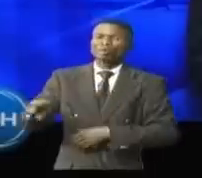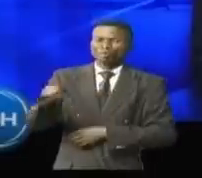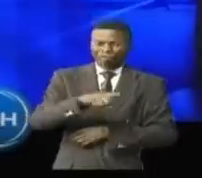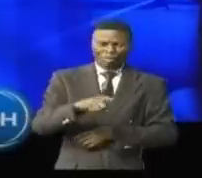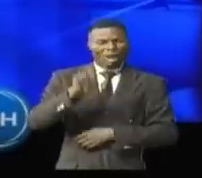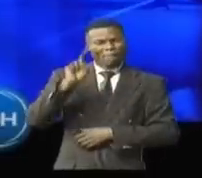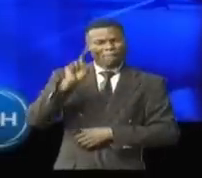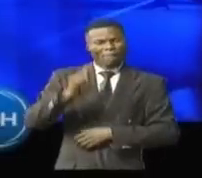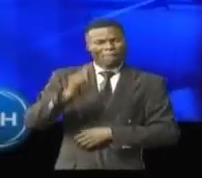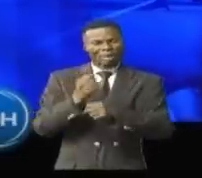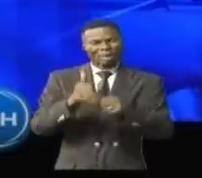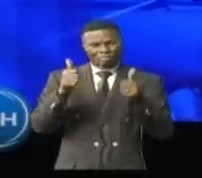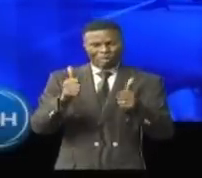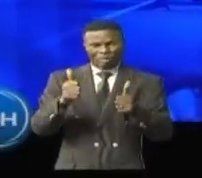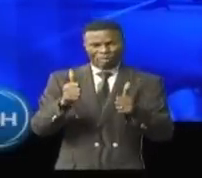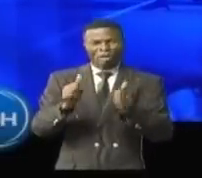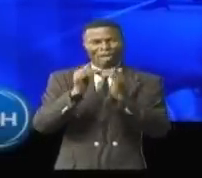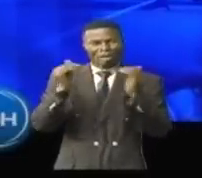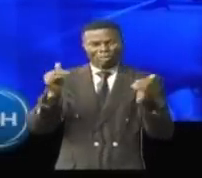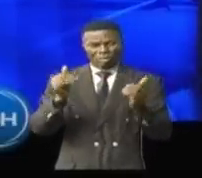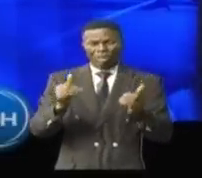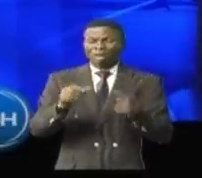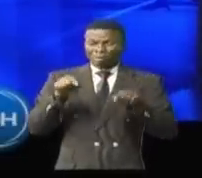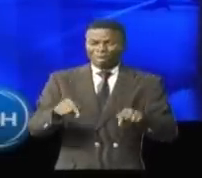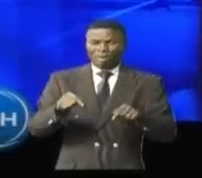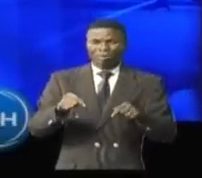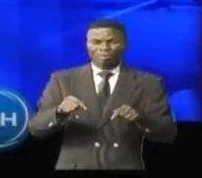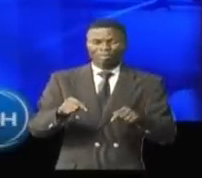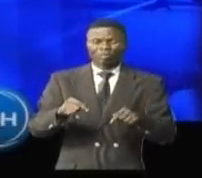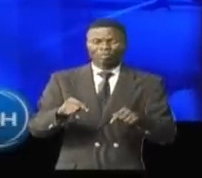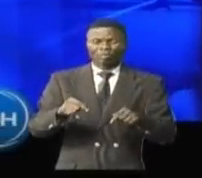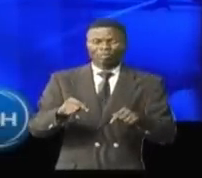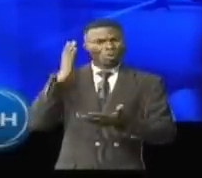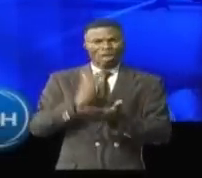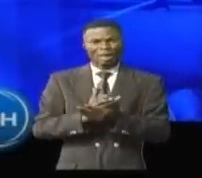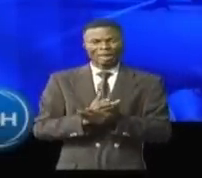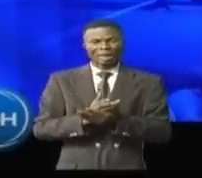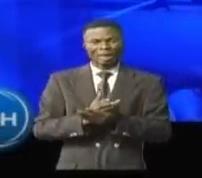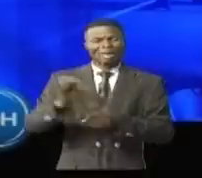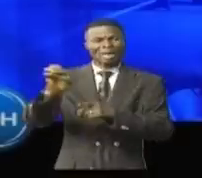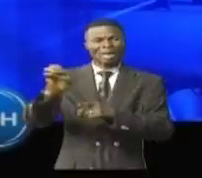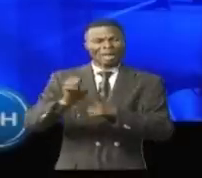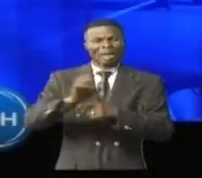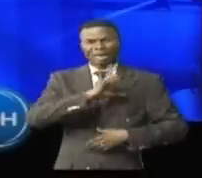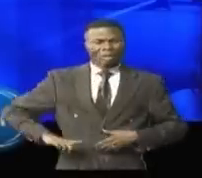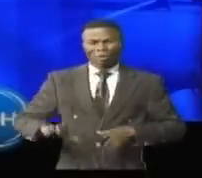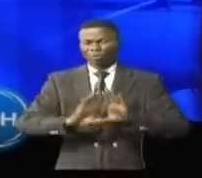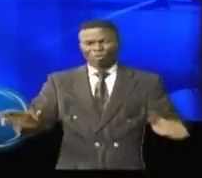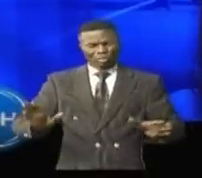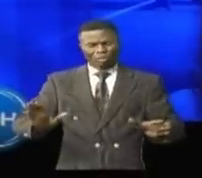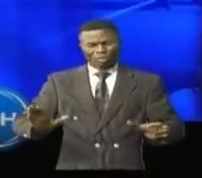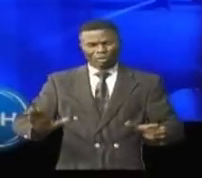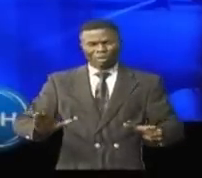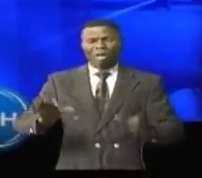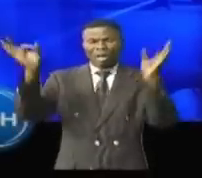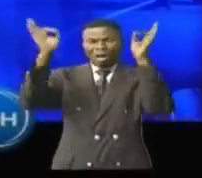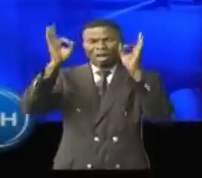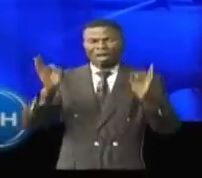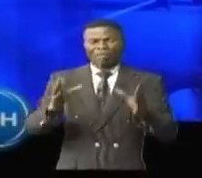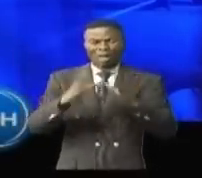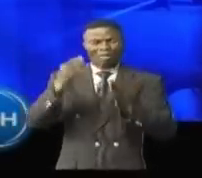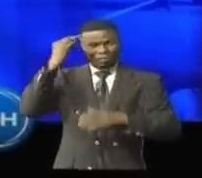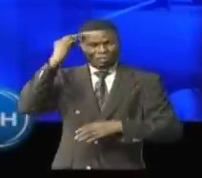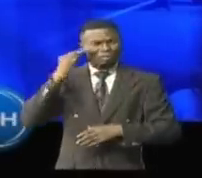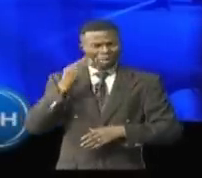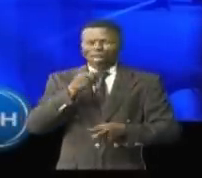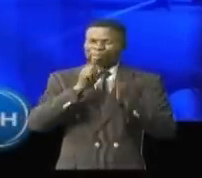se terminent d'autre manière. Oui, on peut dire aujourd'hui que M. Cooper a laissé la sélection congolaise. J'ai eu une réunion avec la fédération, le ministre,